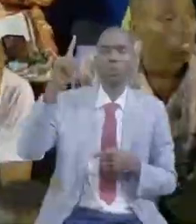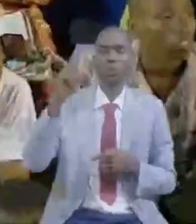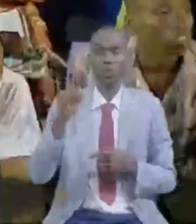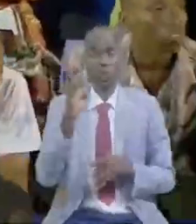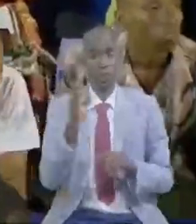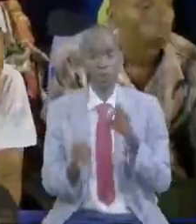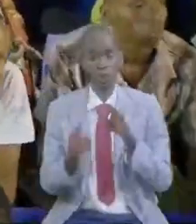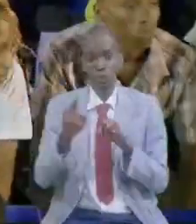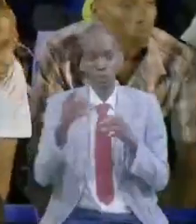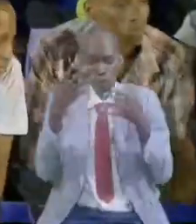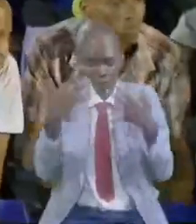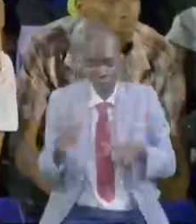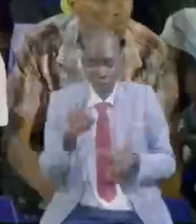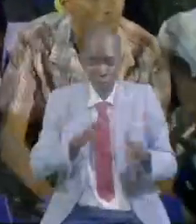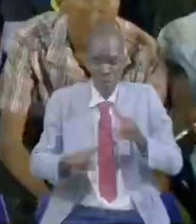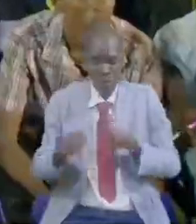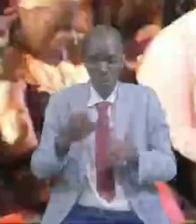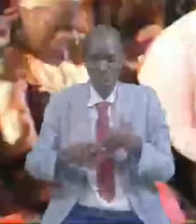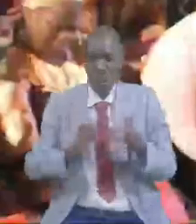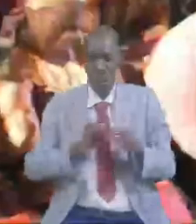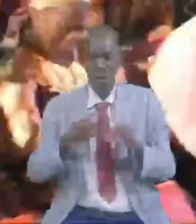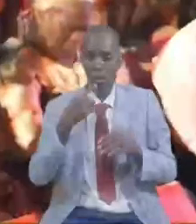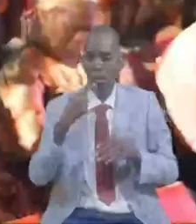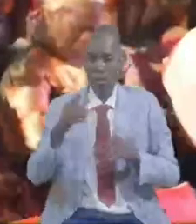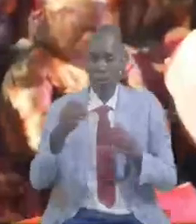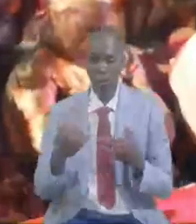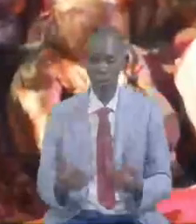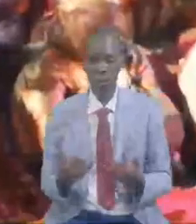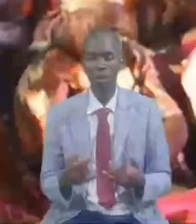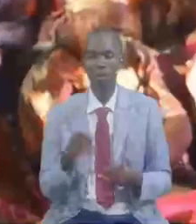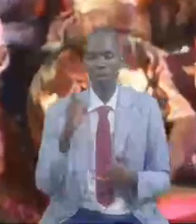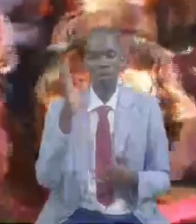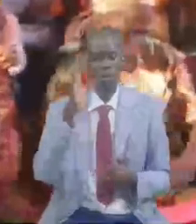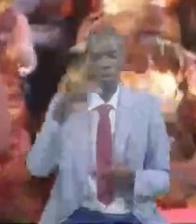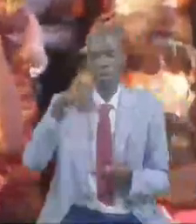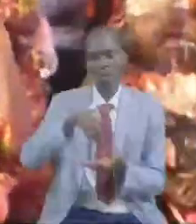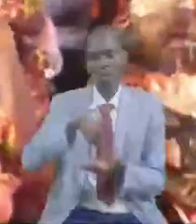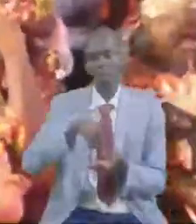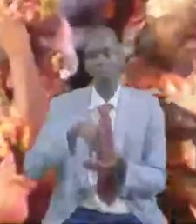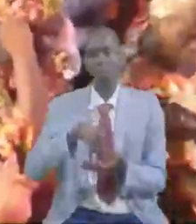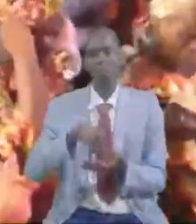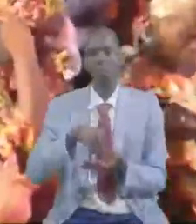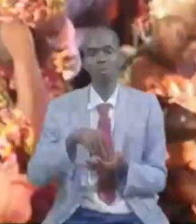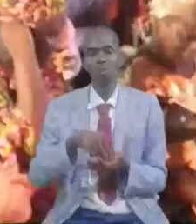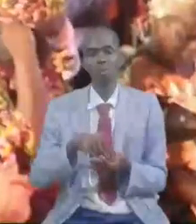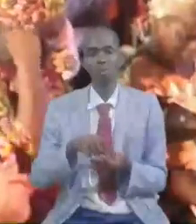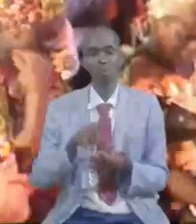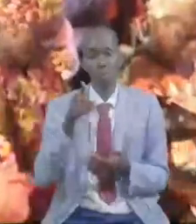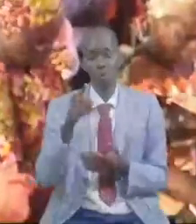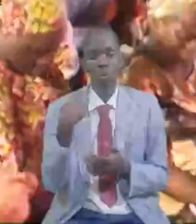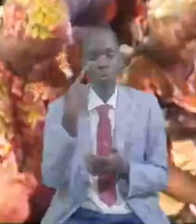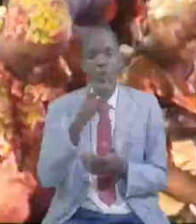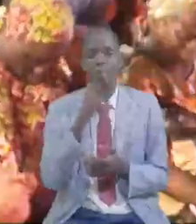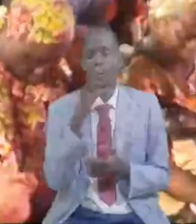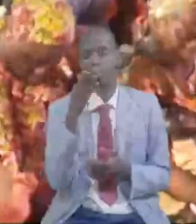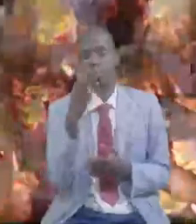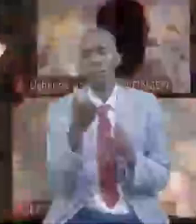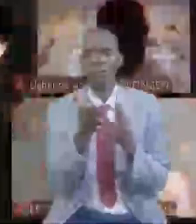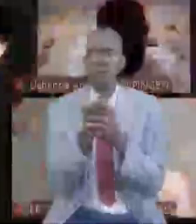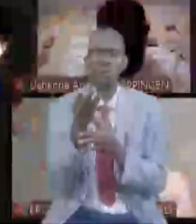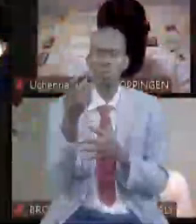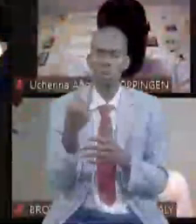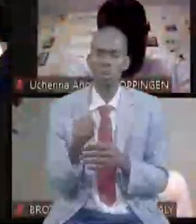fais, tu vas te mettre debout. La main toujours levée, en ligne. Voici votre chance à